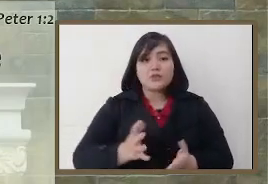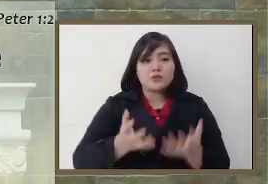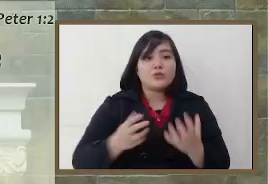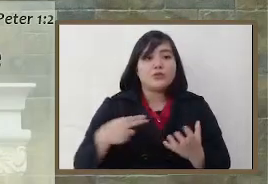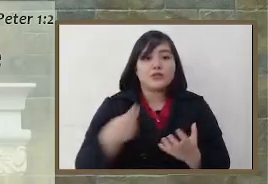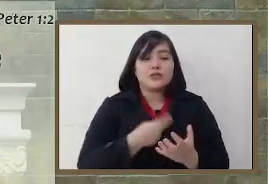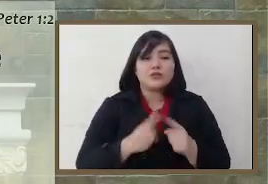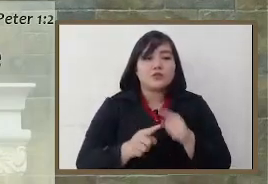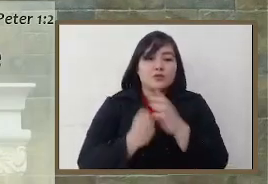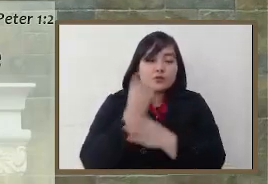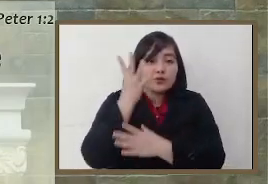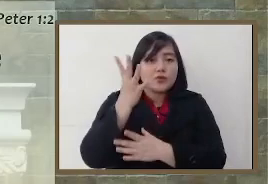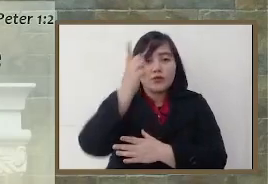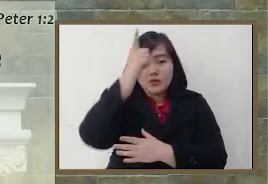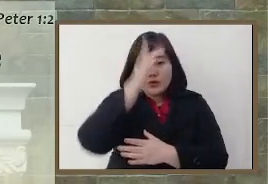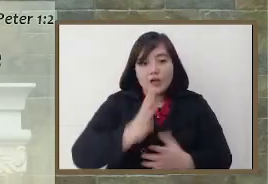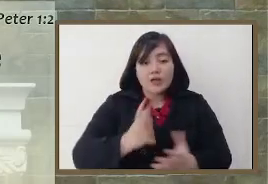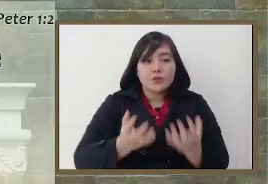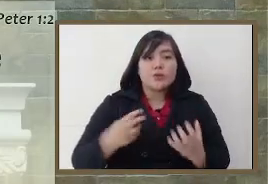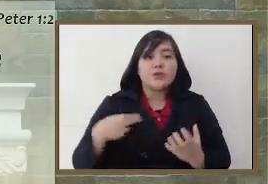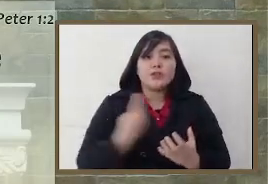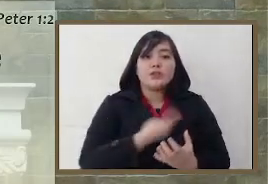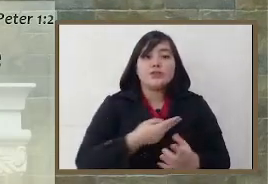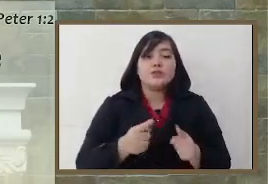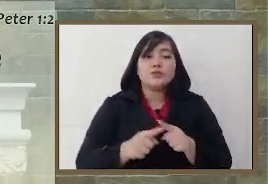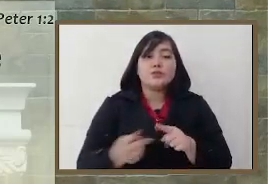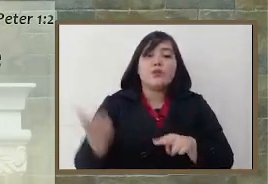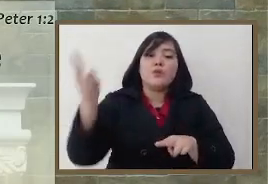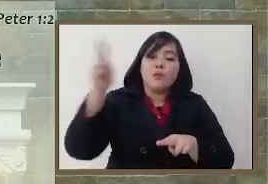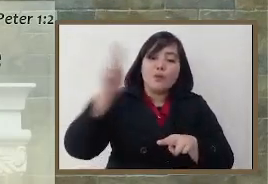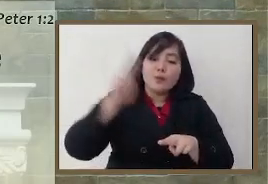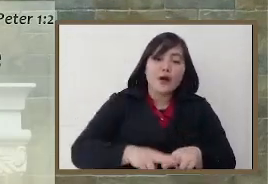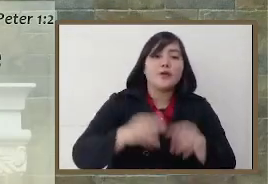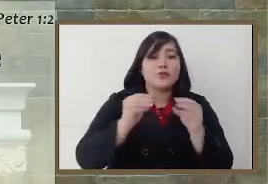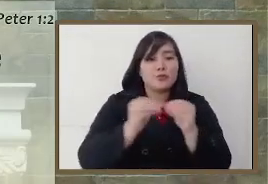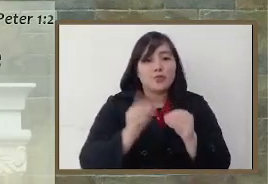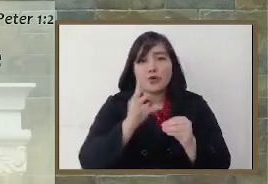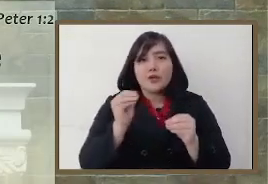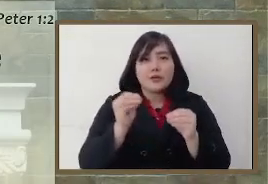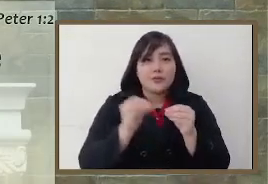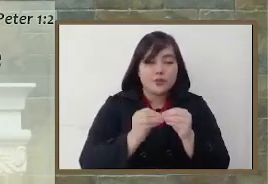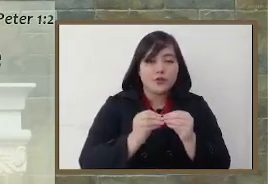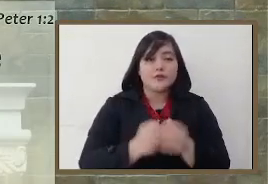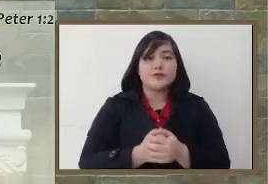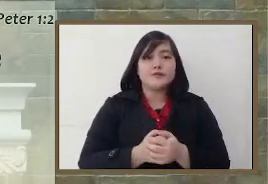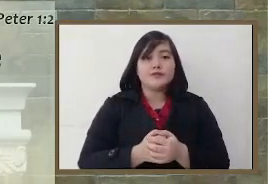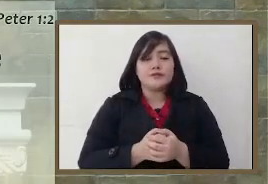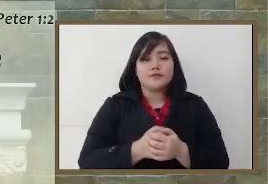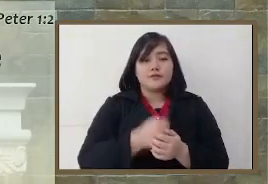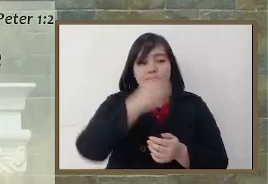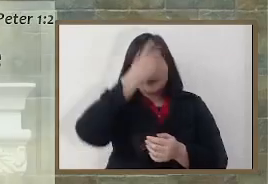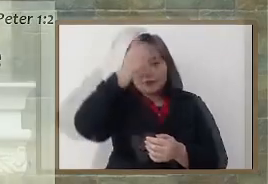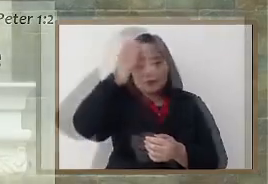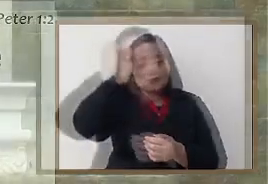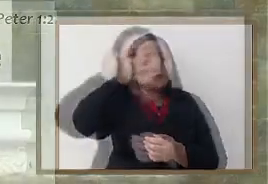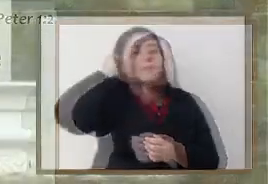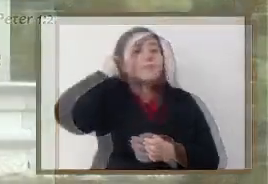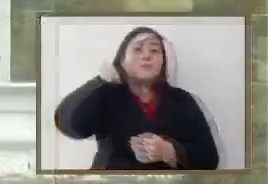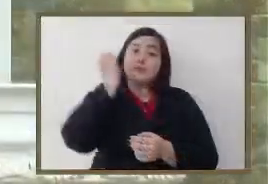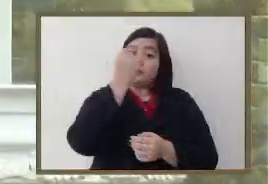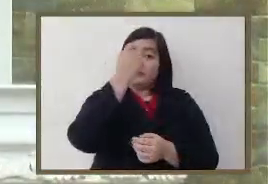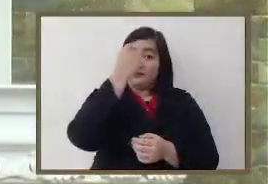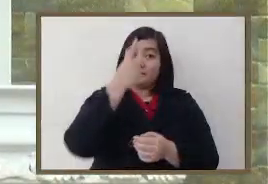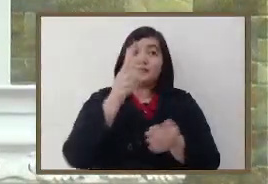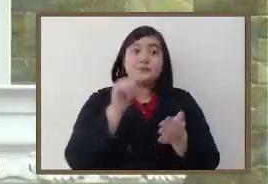grow. God wants us to abound more and more. Now, we understand, mga kapatid, that adding is, you know,